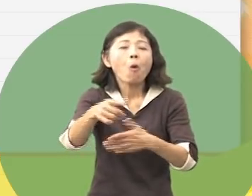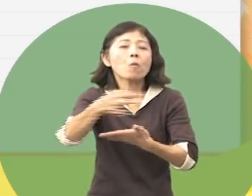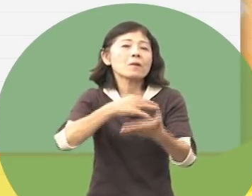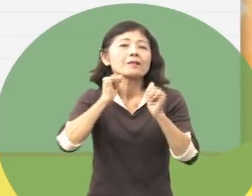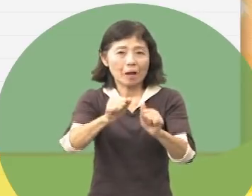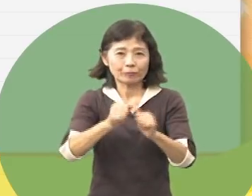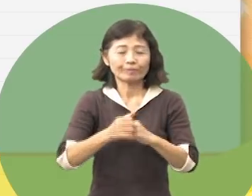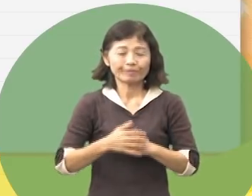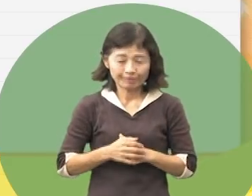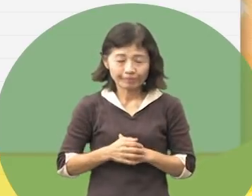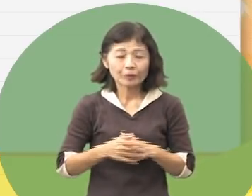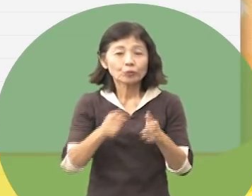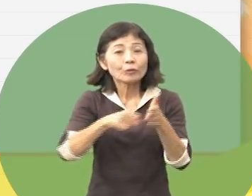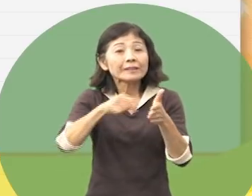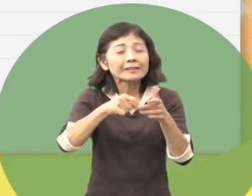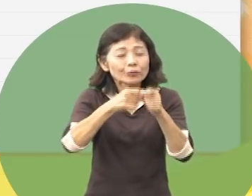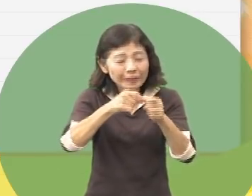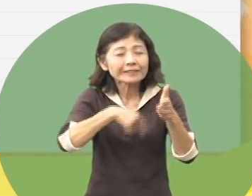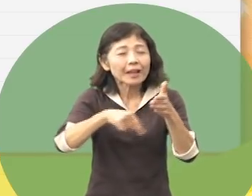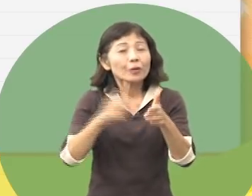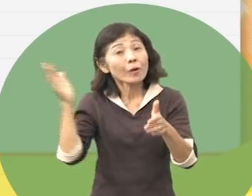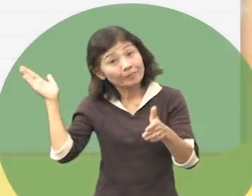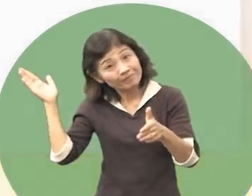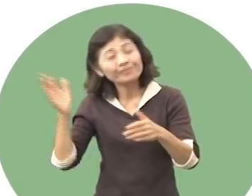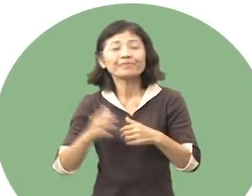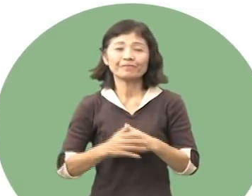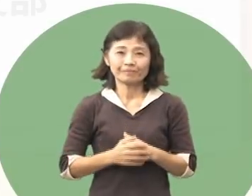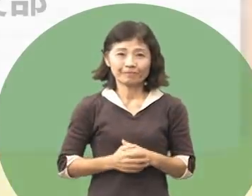します。詳しくはご覧のところまで。